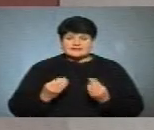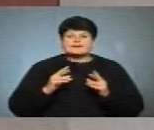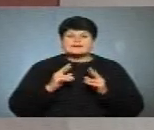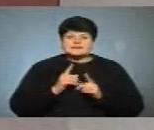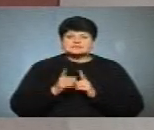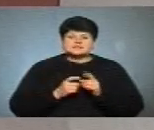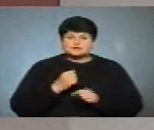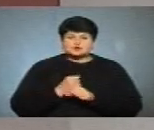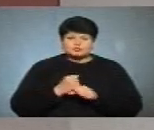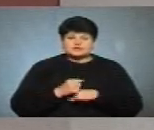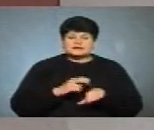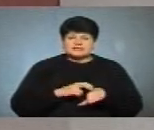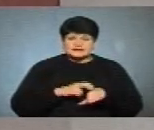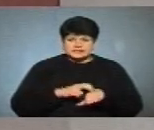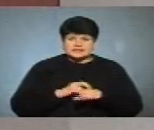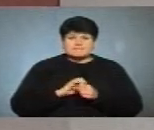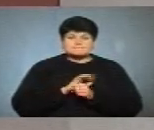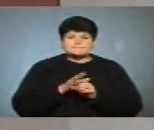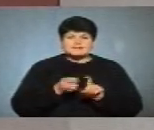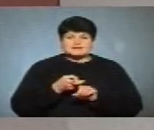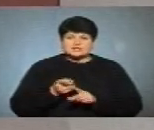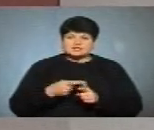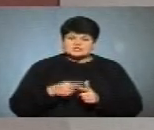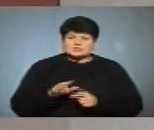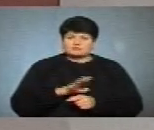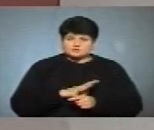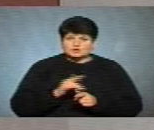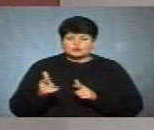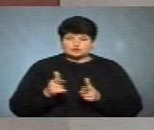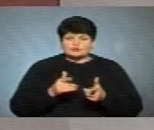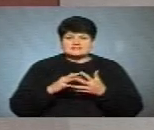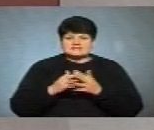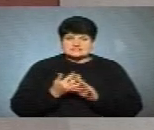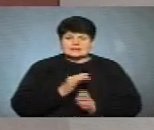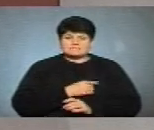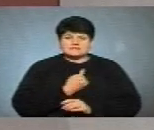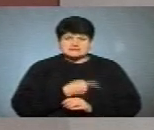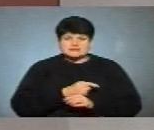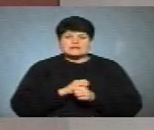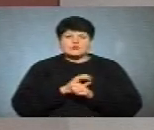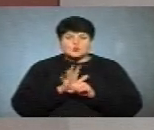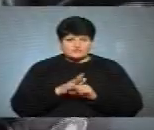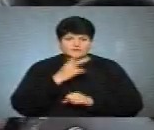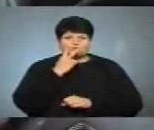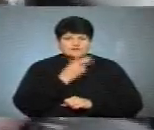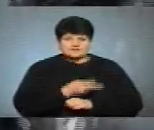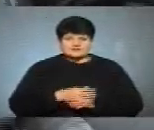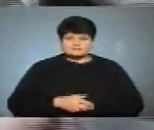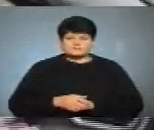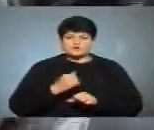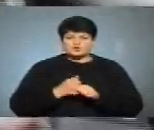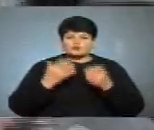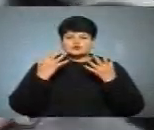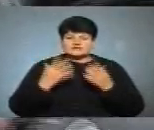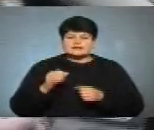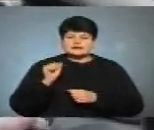змінилася робота лікаря під час пандемії та чи була готова сільська медицина до ковіду – дивіться. Робочий день